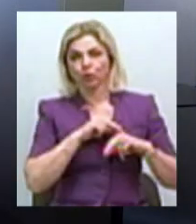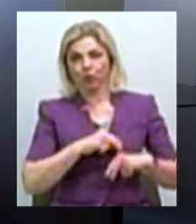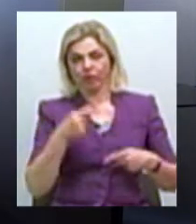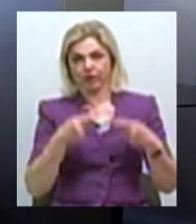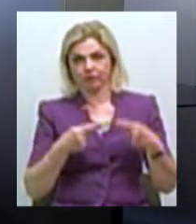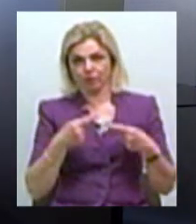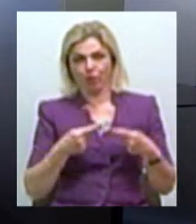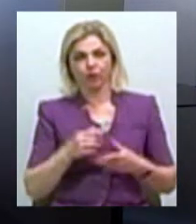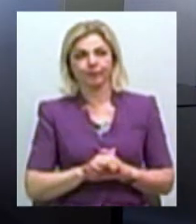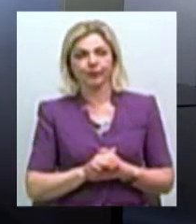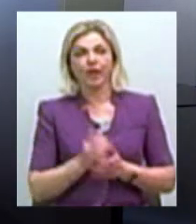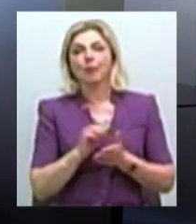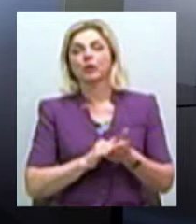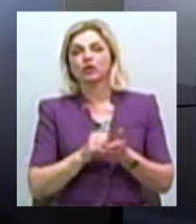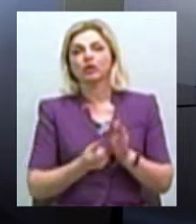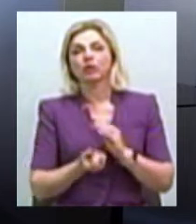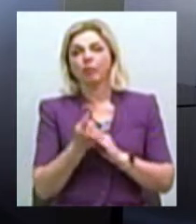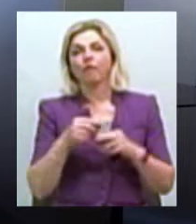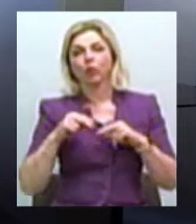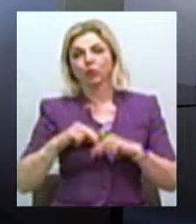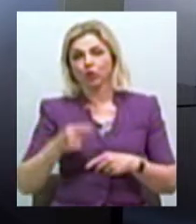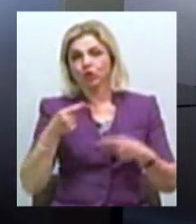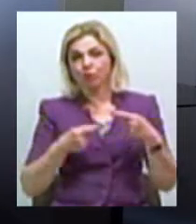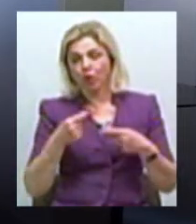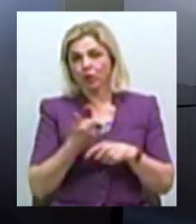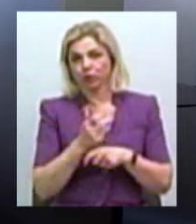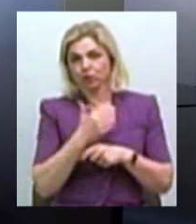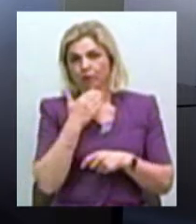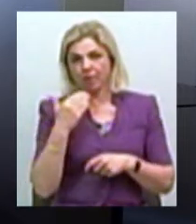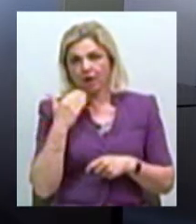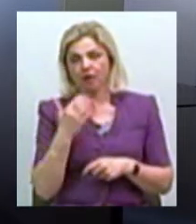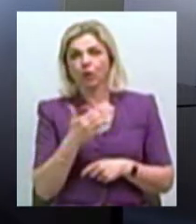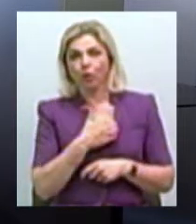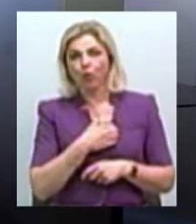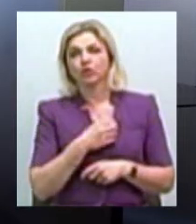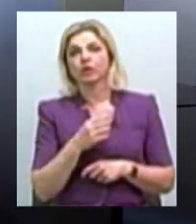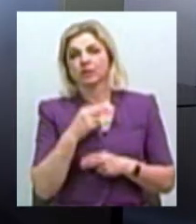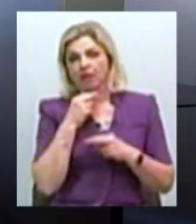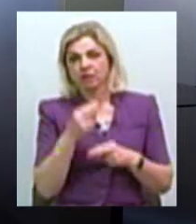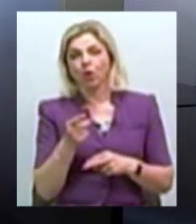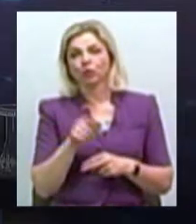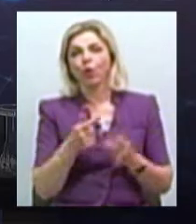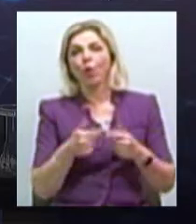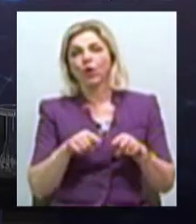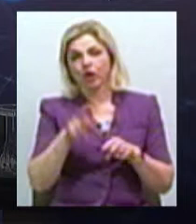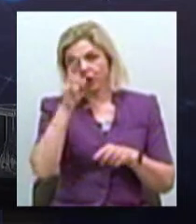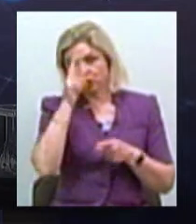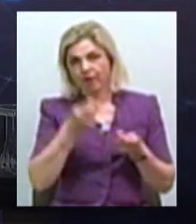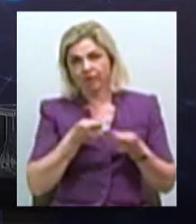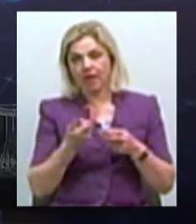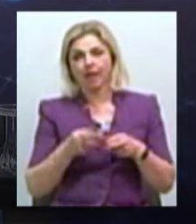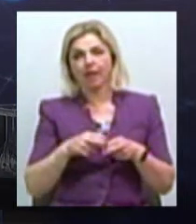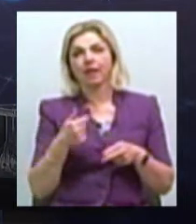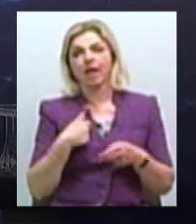Причин виникнення трудових спорів дуже багато. Ну, насамперед, я хочу зазначити, що той орган державної влади, який я